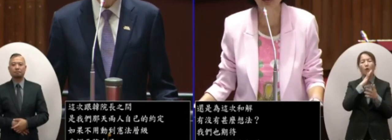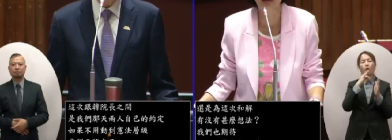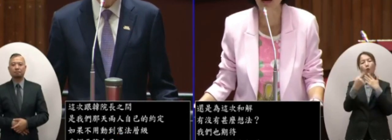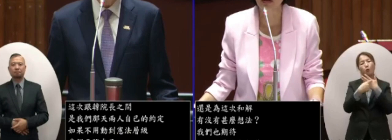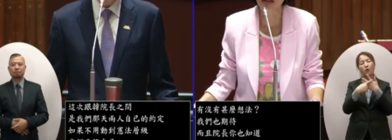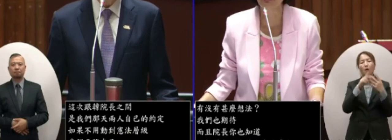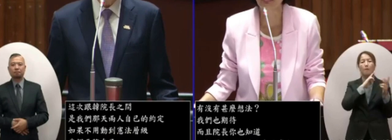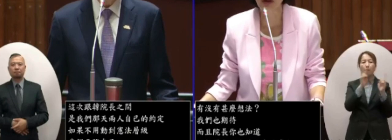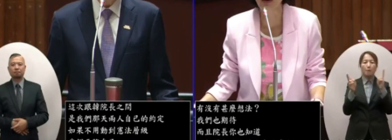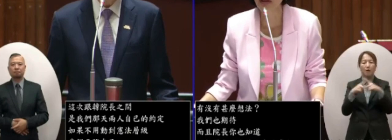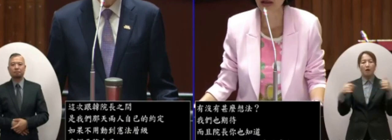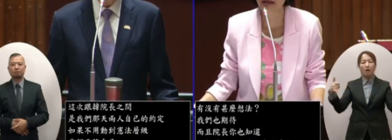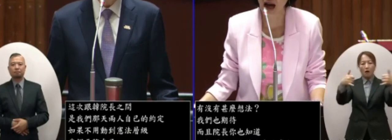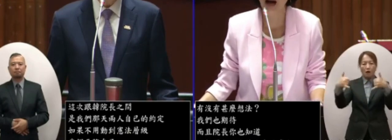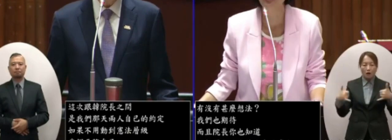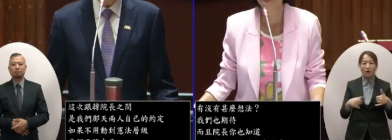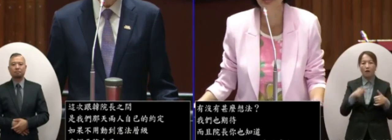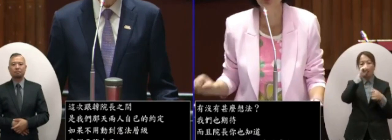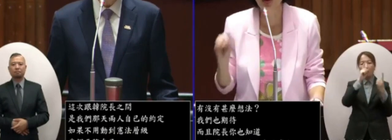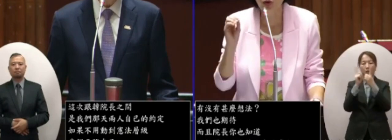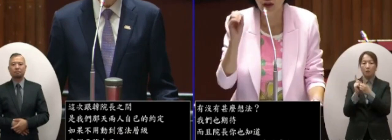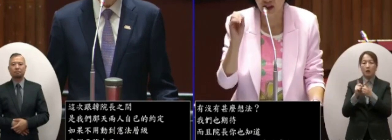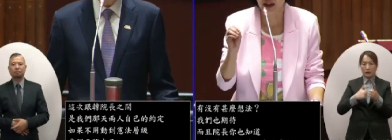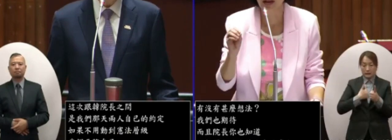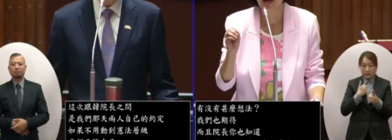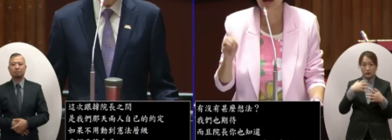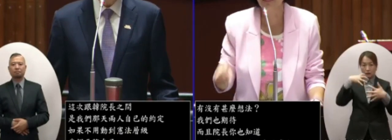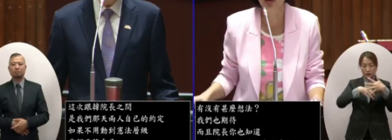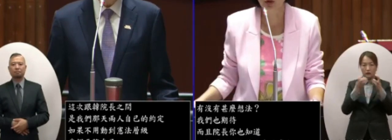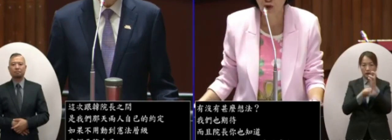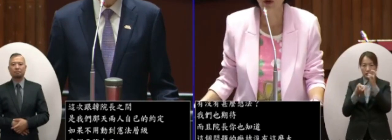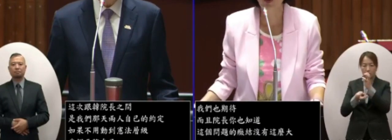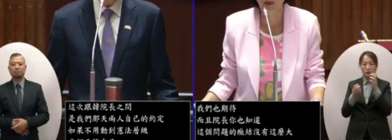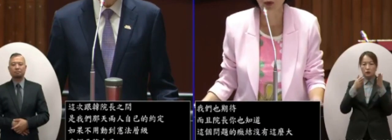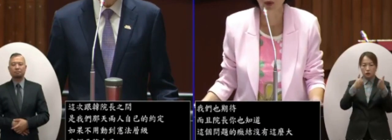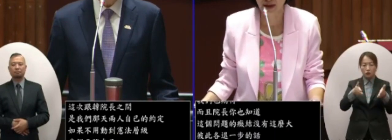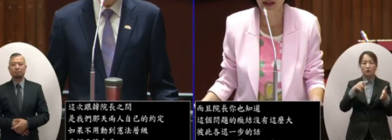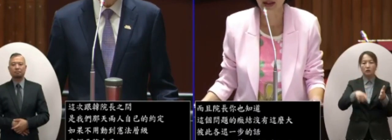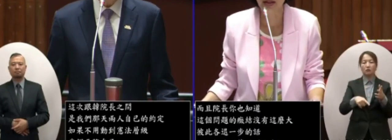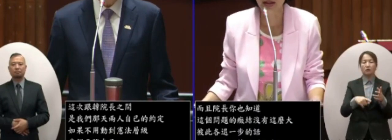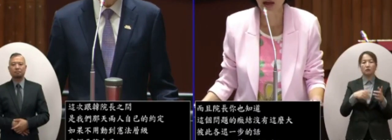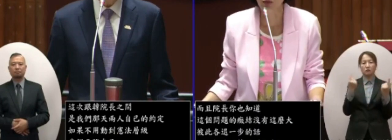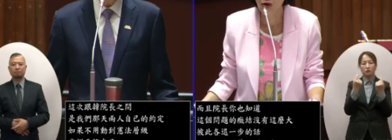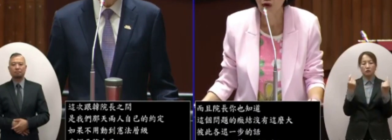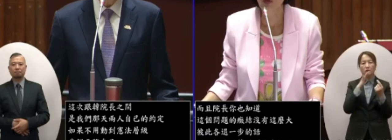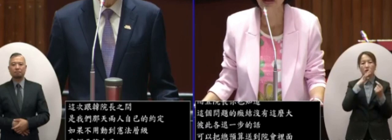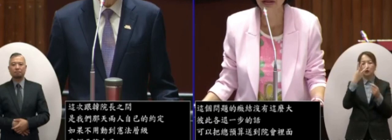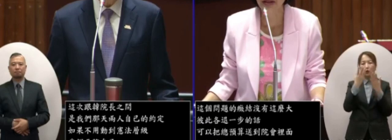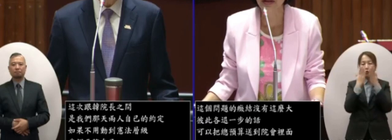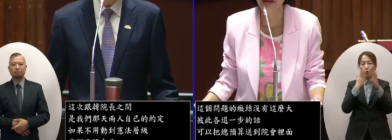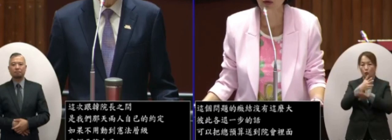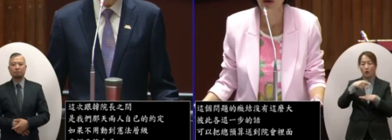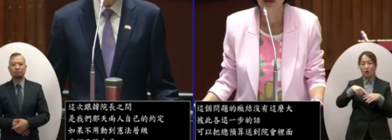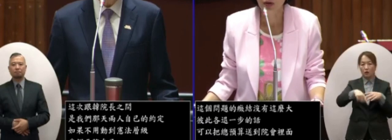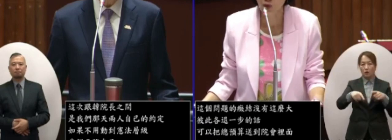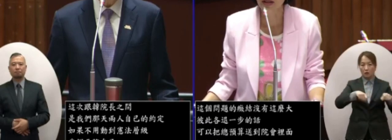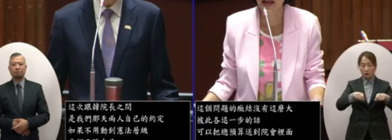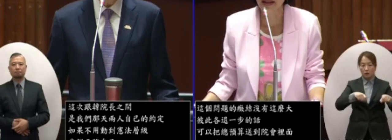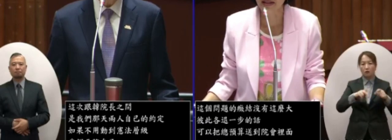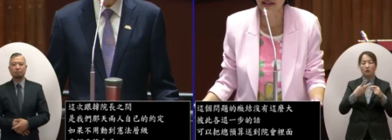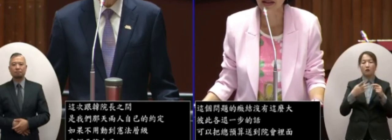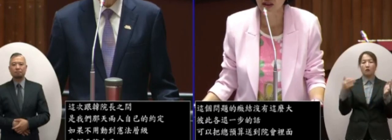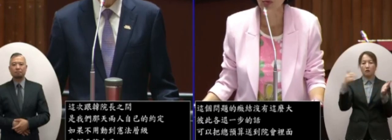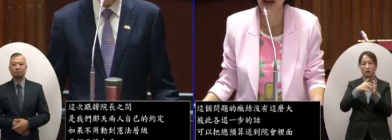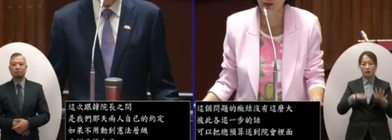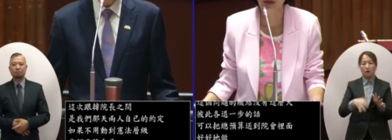氛氛围非常的好。但是，最具体，特别是对于我们所谓的已经三读通过了这些，而且说实在的金额不太